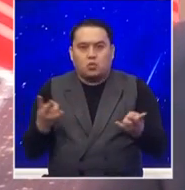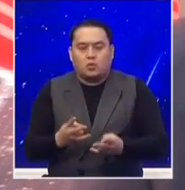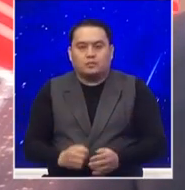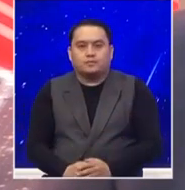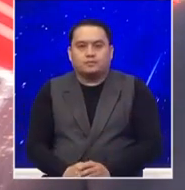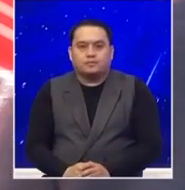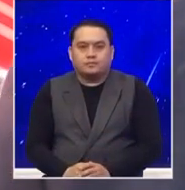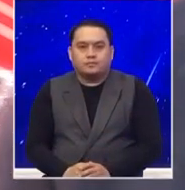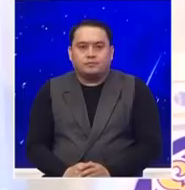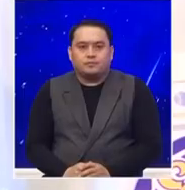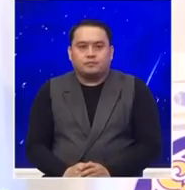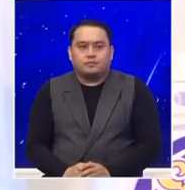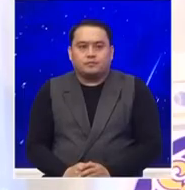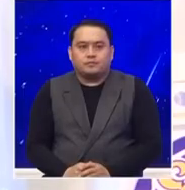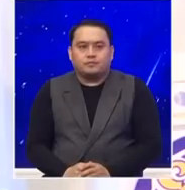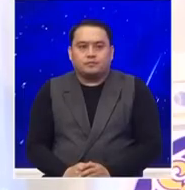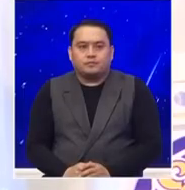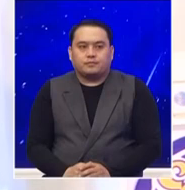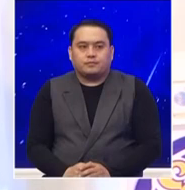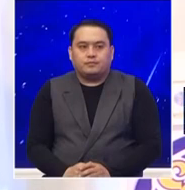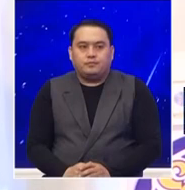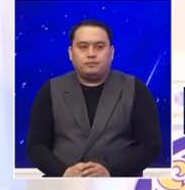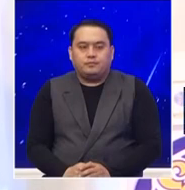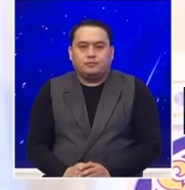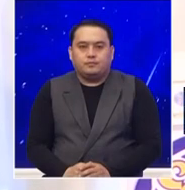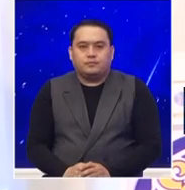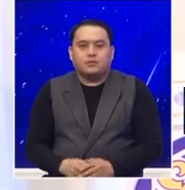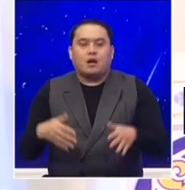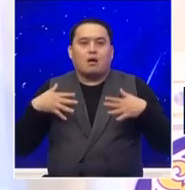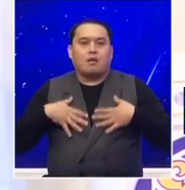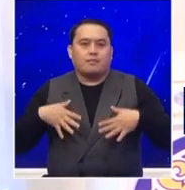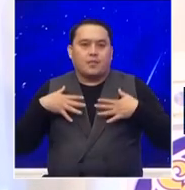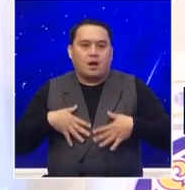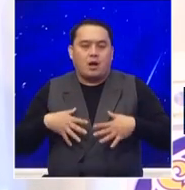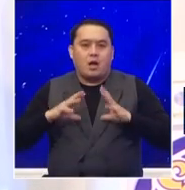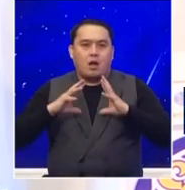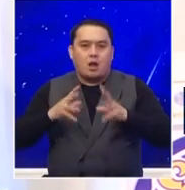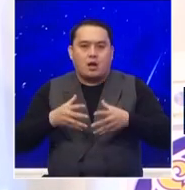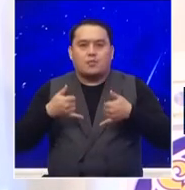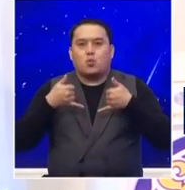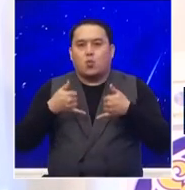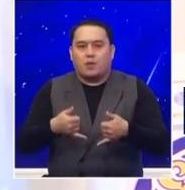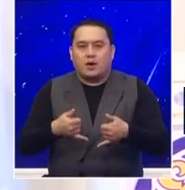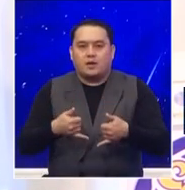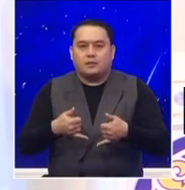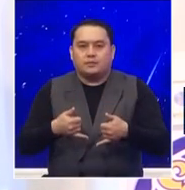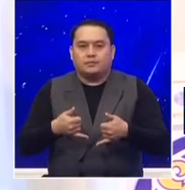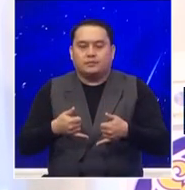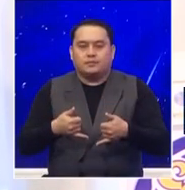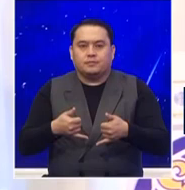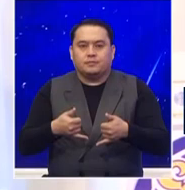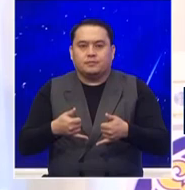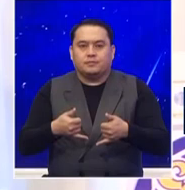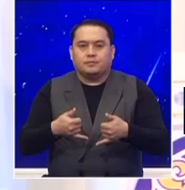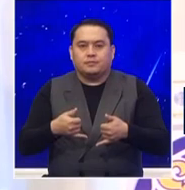біздің спортшыларымыз. Мамыр айында басталатын Тбилисидегі әлем кубогы, одан кейін маусым